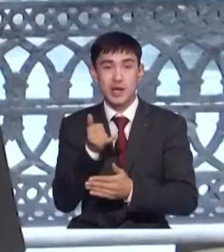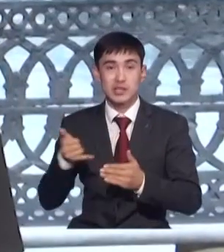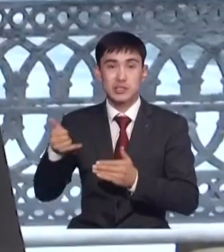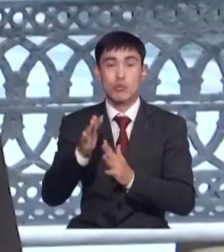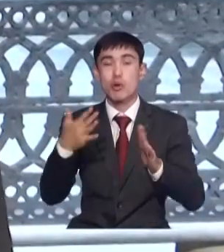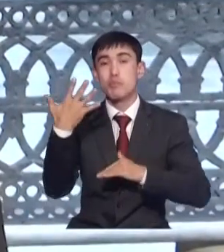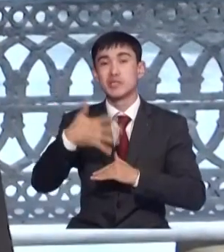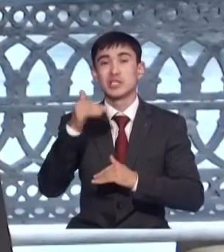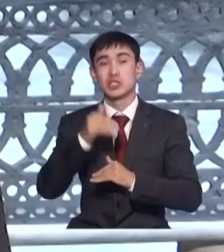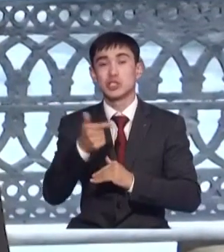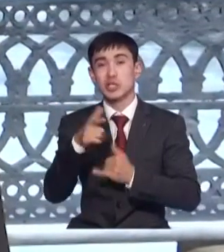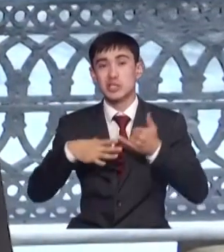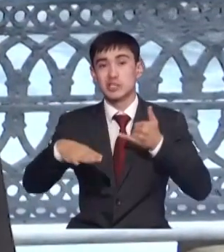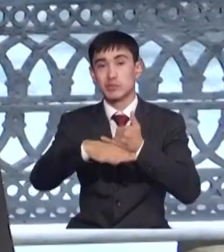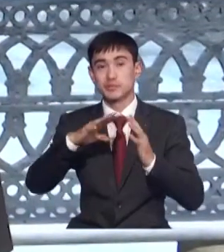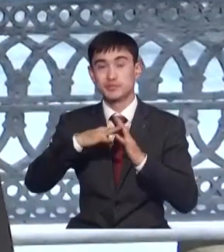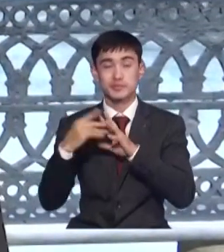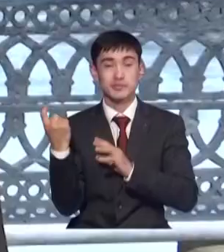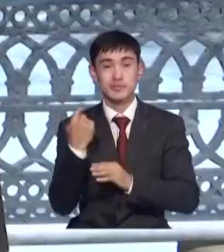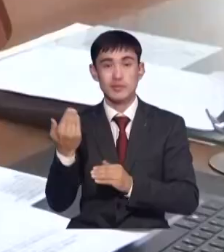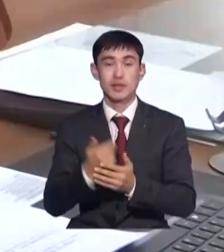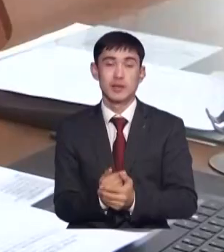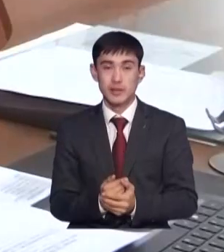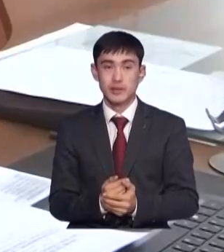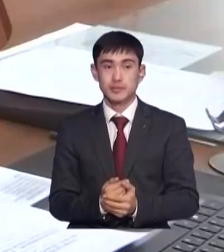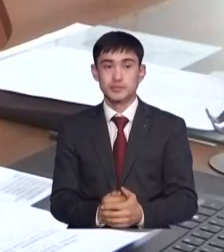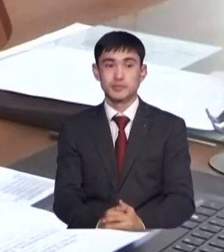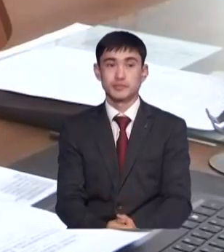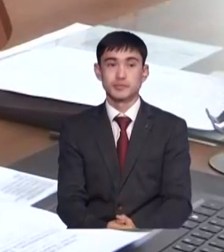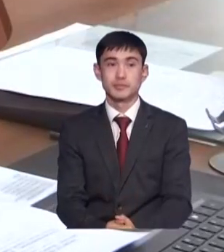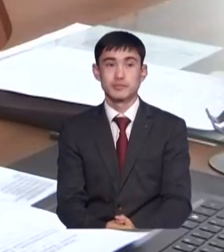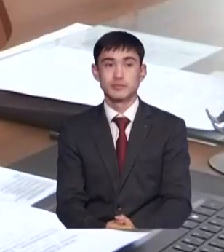более 50 тысяч гектаров сельскохозяйственных